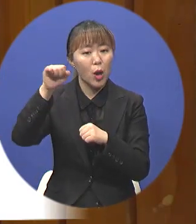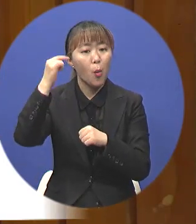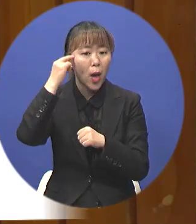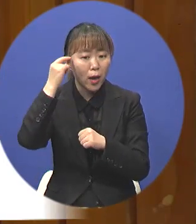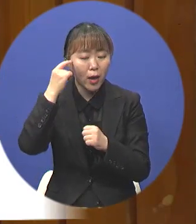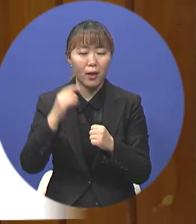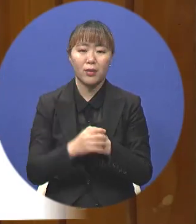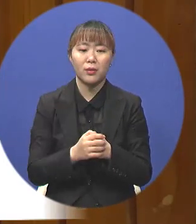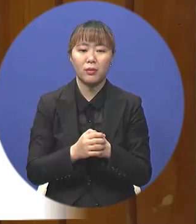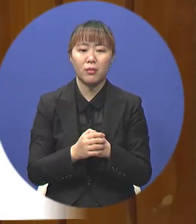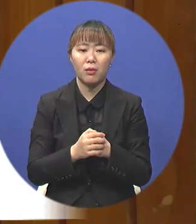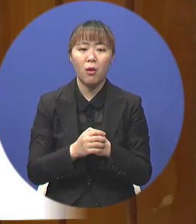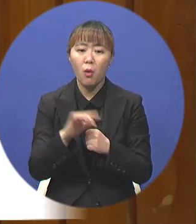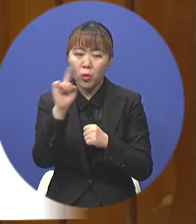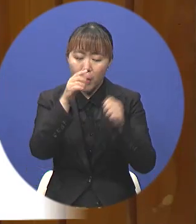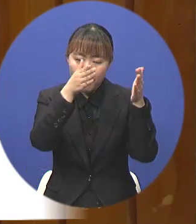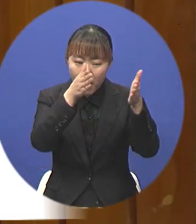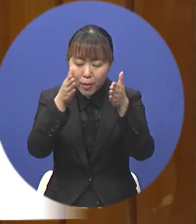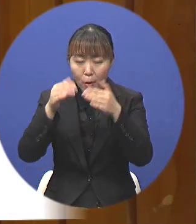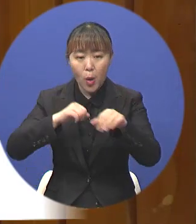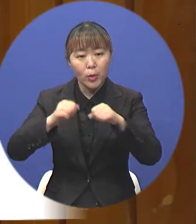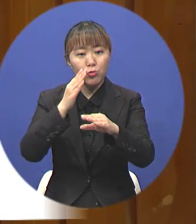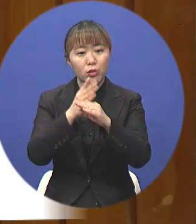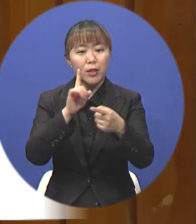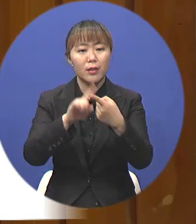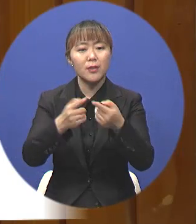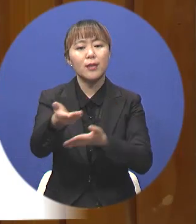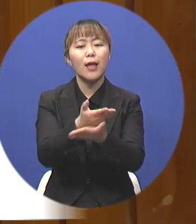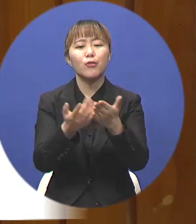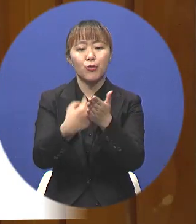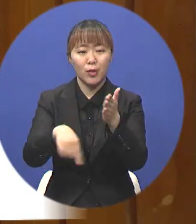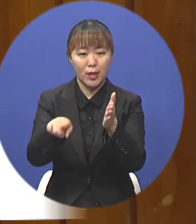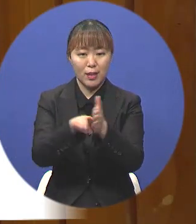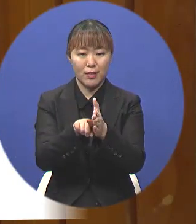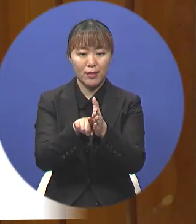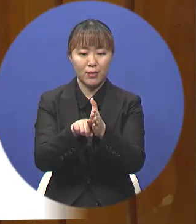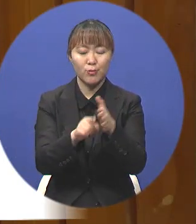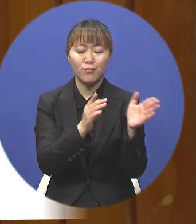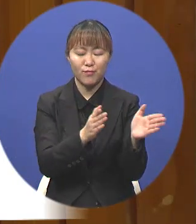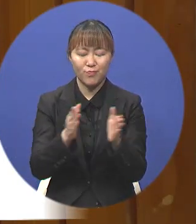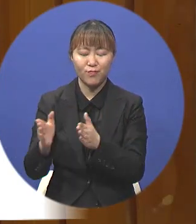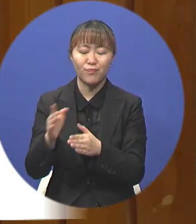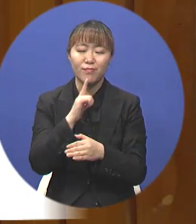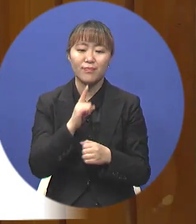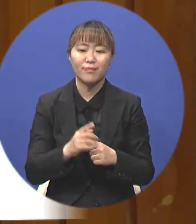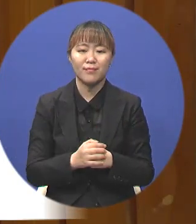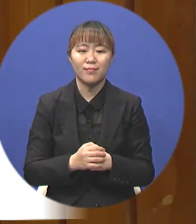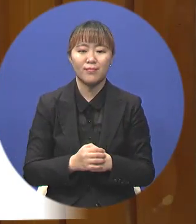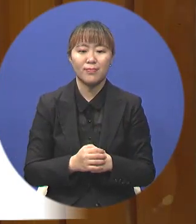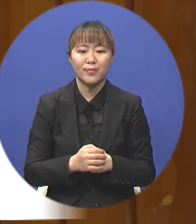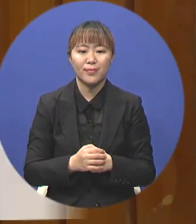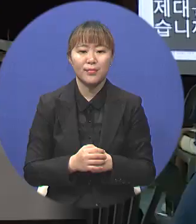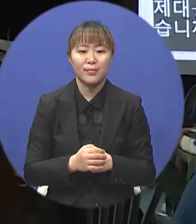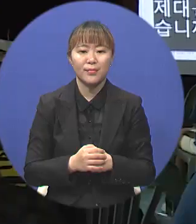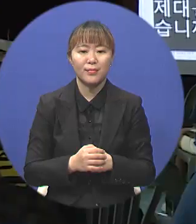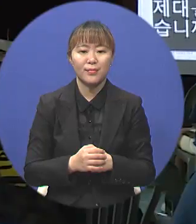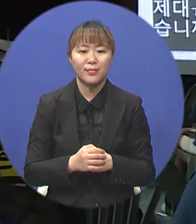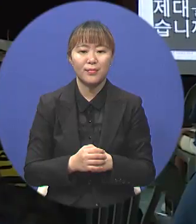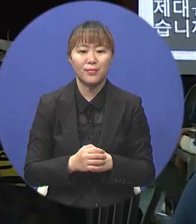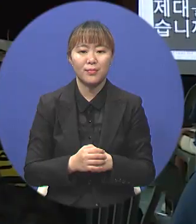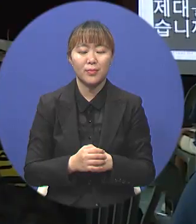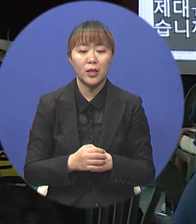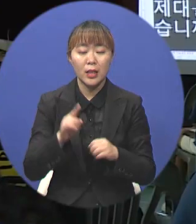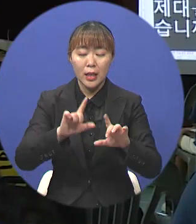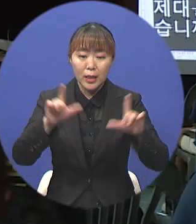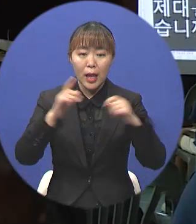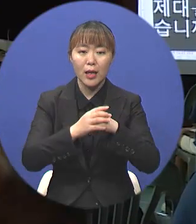있고 어떤 방향으로 가고 있는가를 나누기 위해서 이런 자리를 만들고 있습니다. 한편